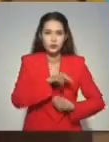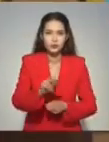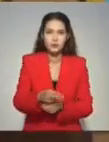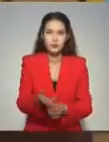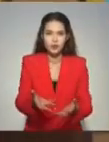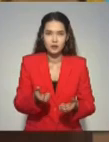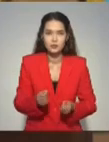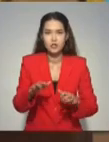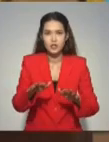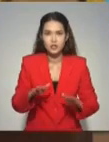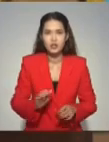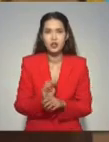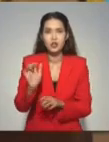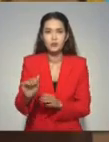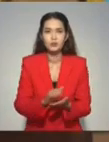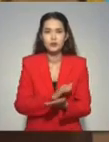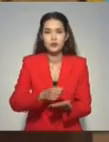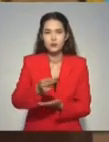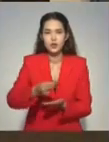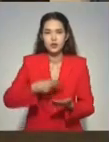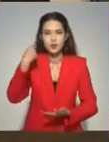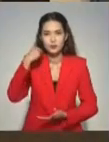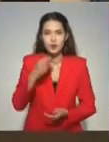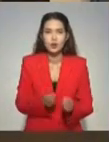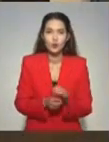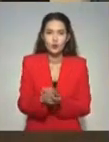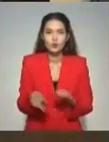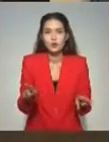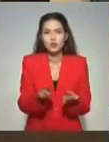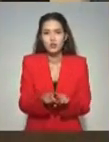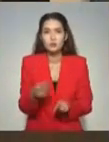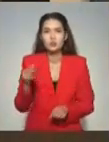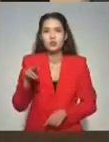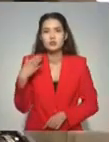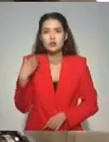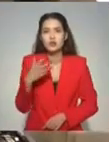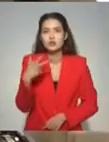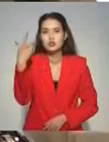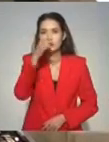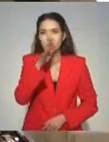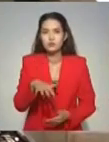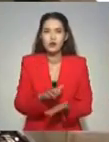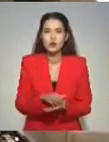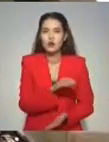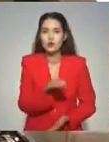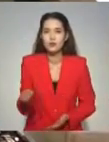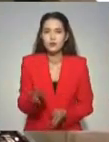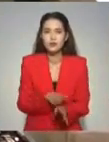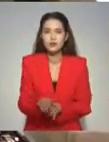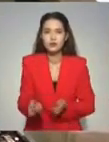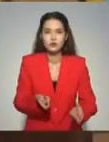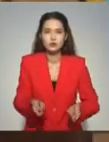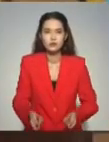приняли сенаторы и отправили документ на подпись президенту. Уволенный по таким мотивам чиновник 3 года не сможет занимать официальные должности.